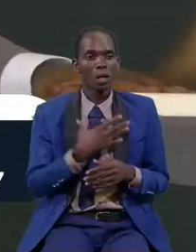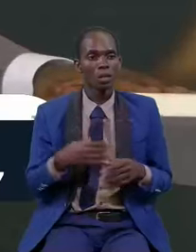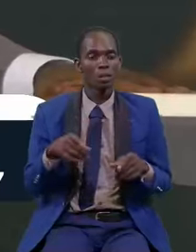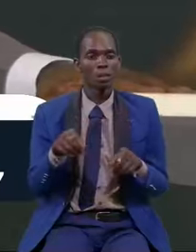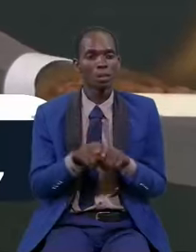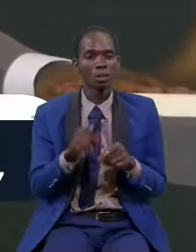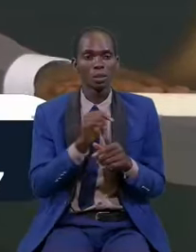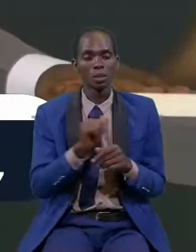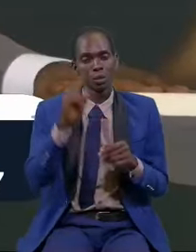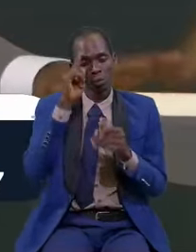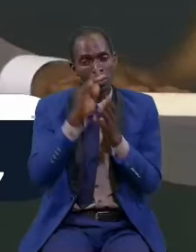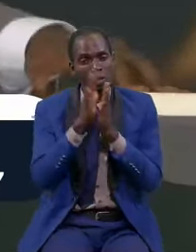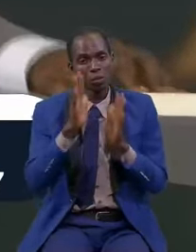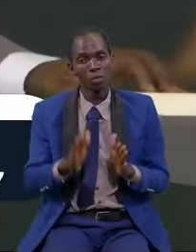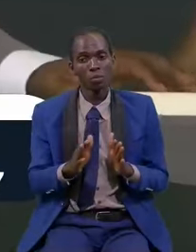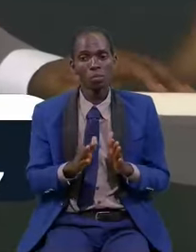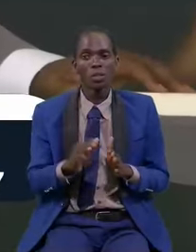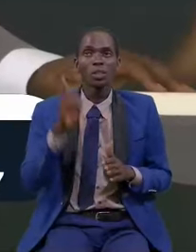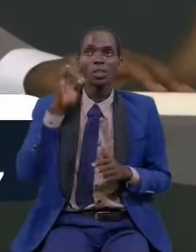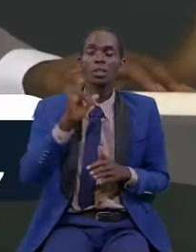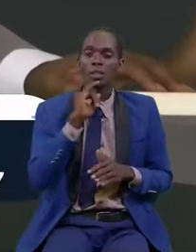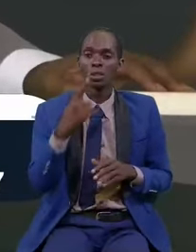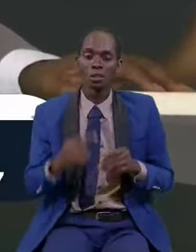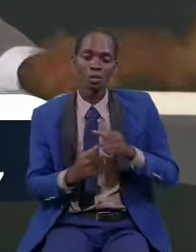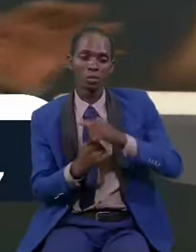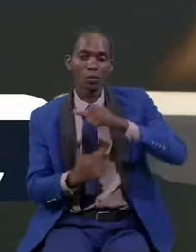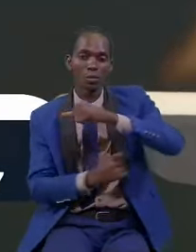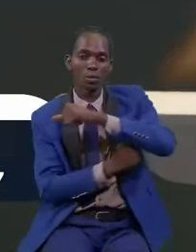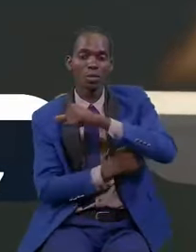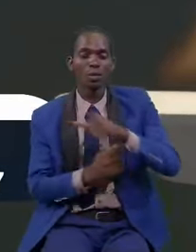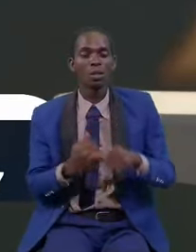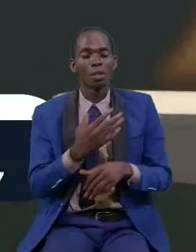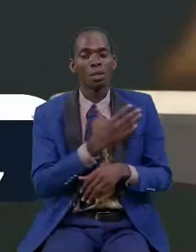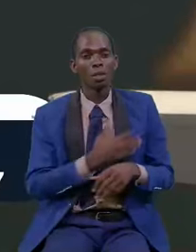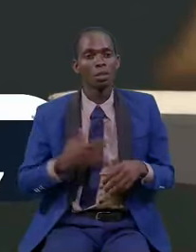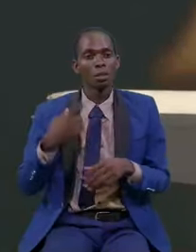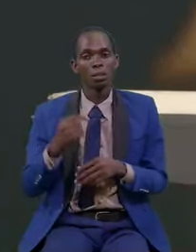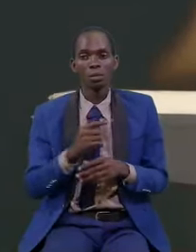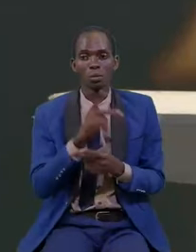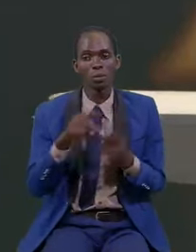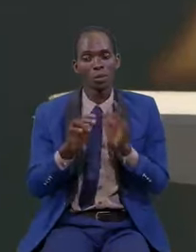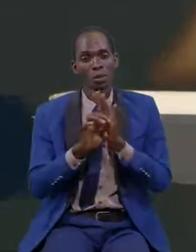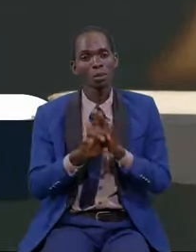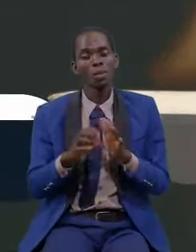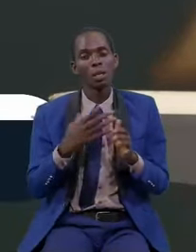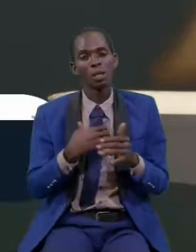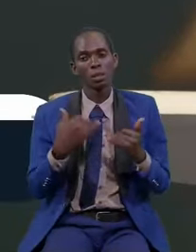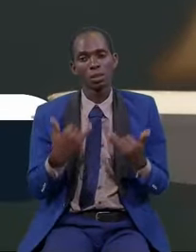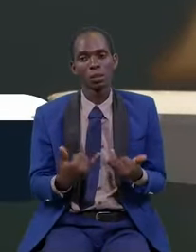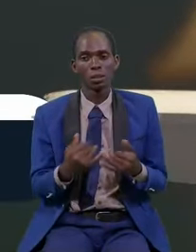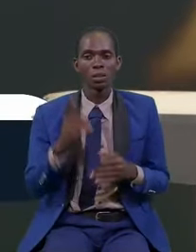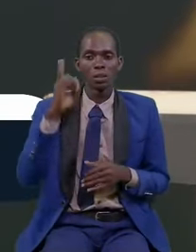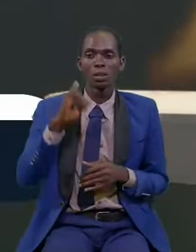croyant. Il est la fondation, il est le précurseur. Voilà, troisième partie ici. Il est le